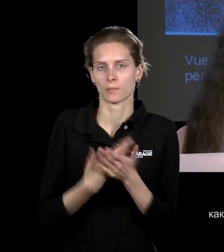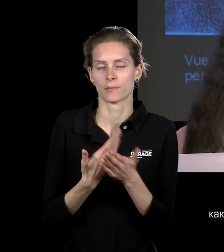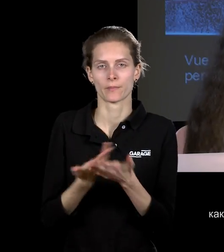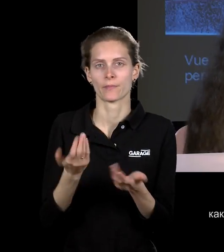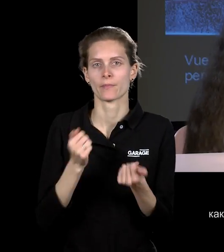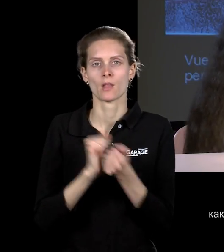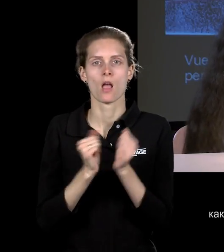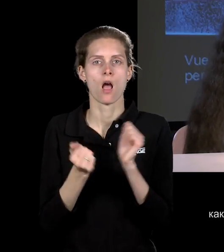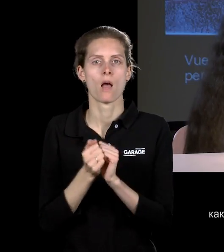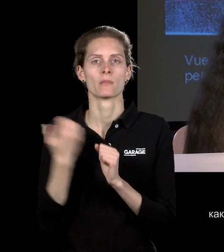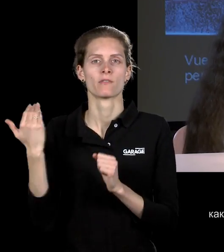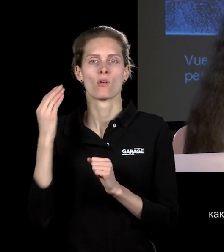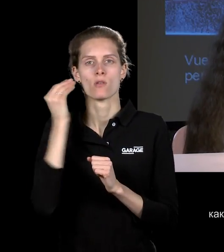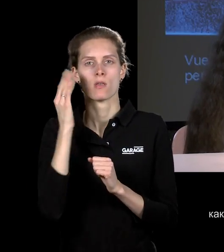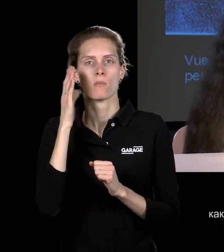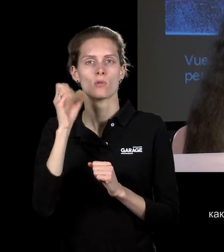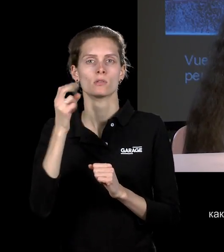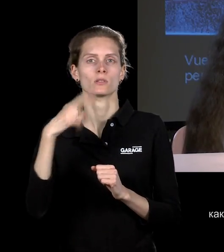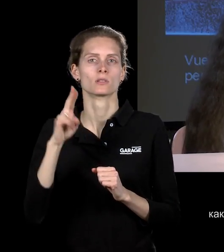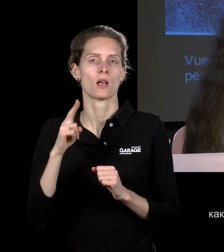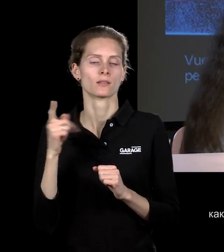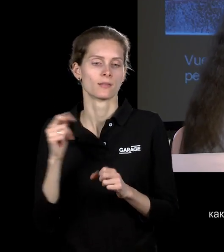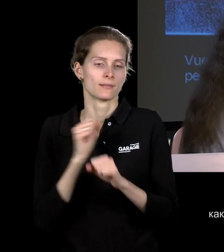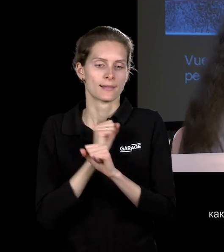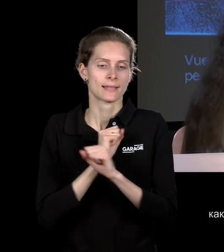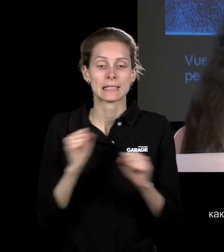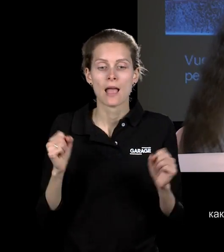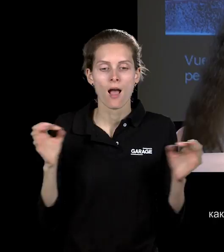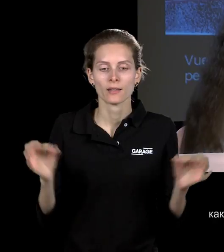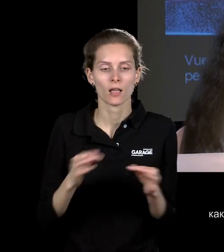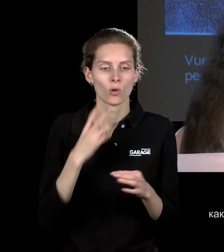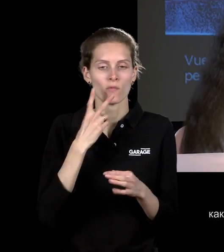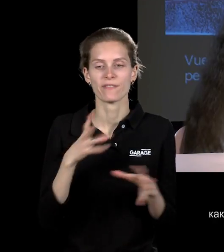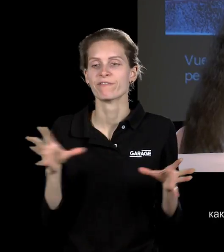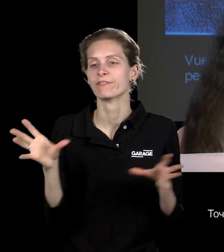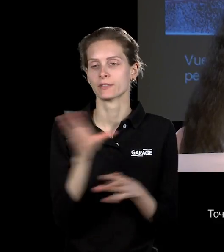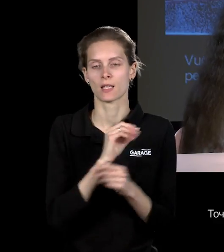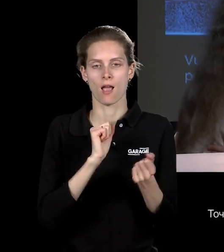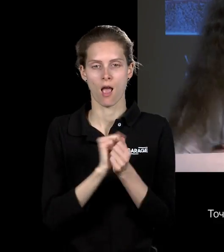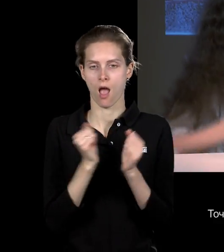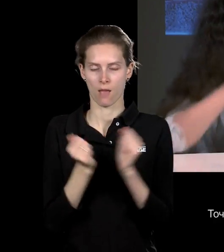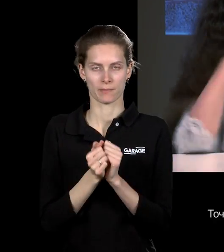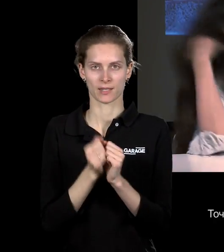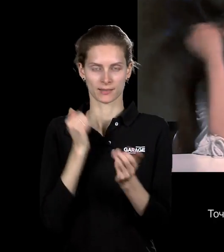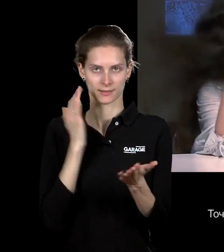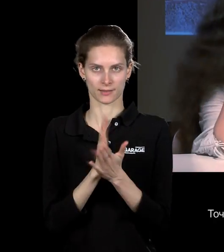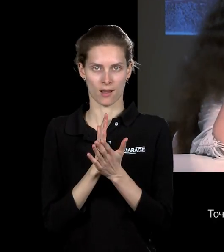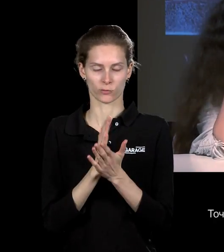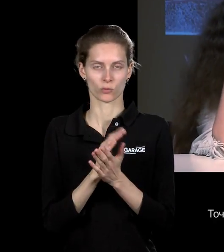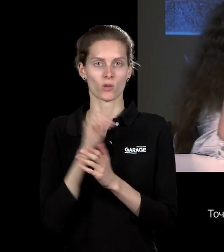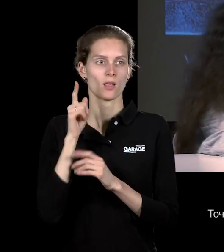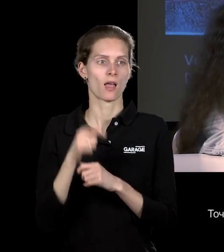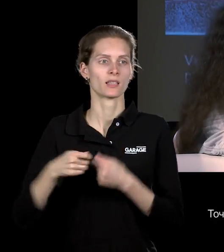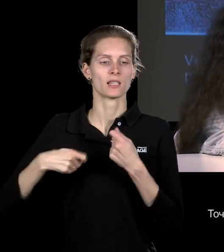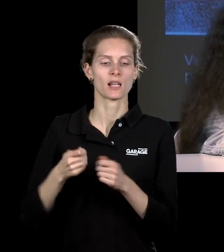в знаменитом японском саду камней в Киото. Это нельзя, их никогда нельзя увидеть все камни одновременно, никогда. Точно так же нельзя увидеть